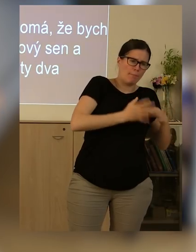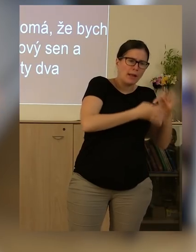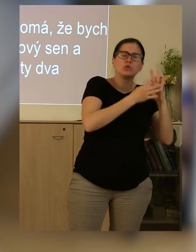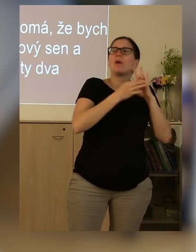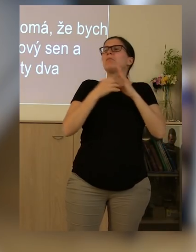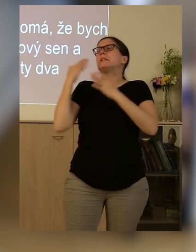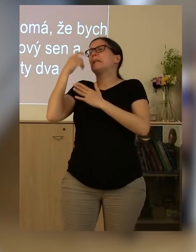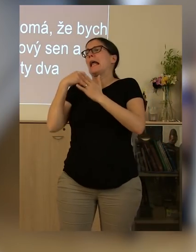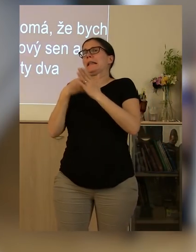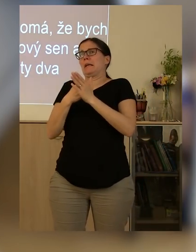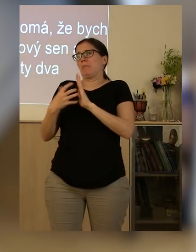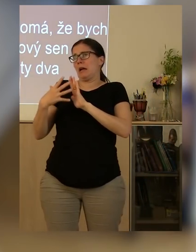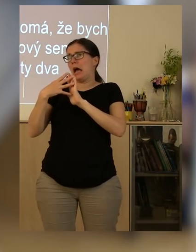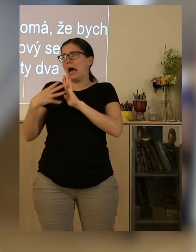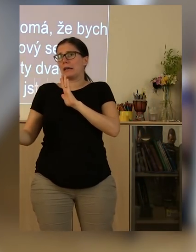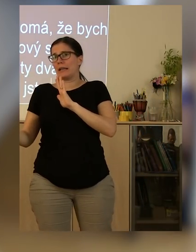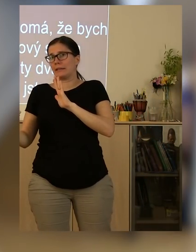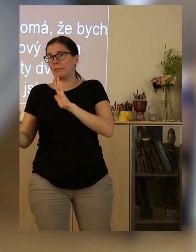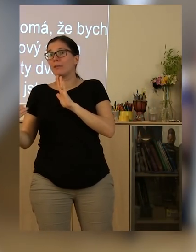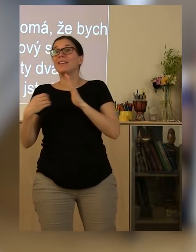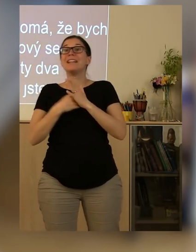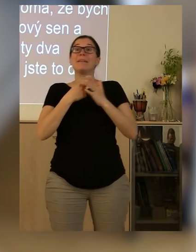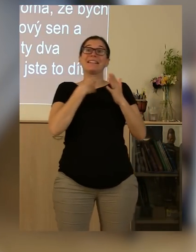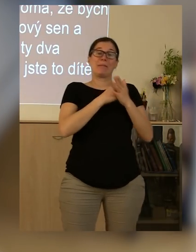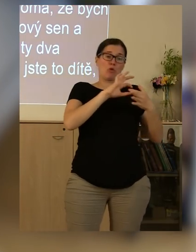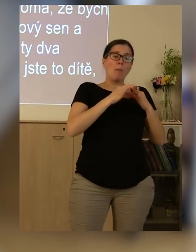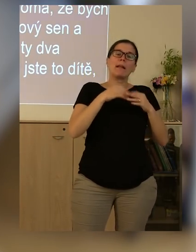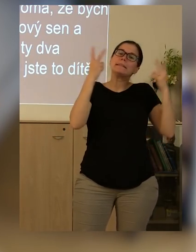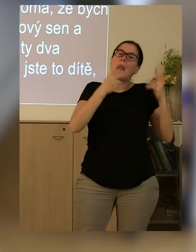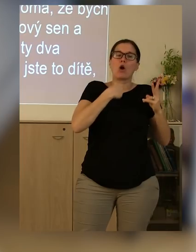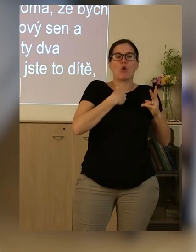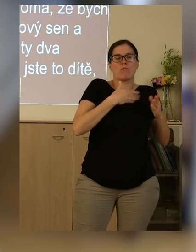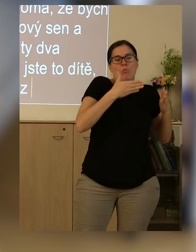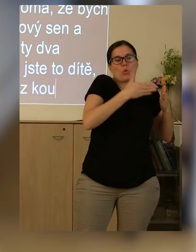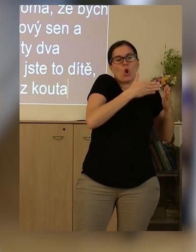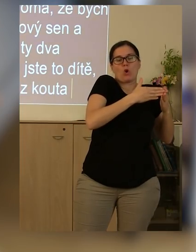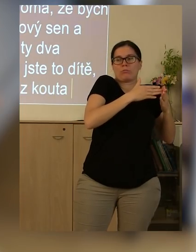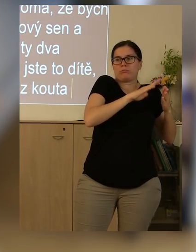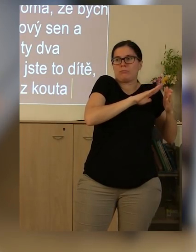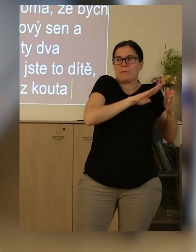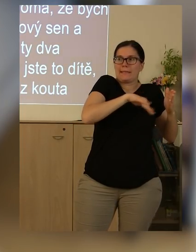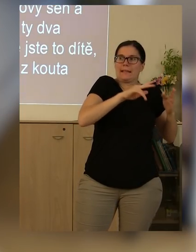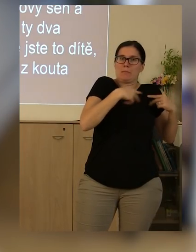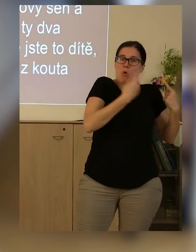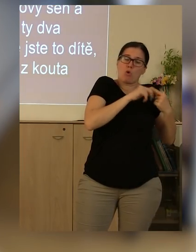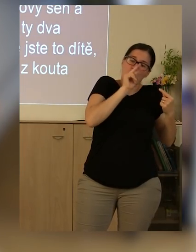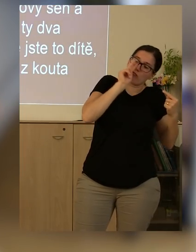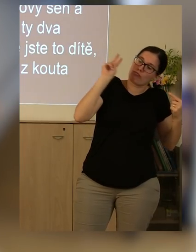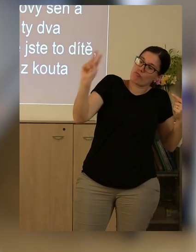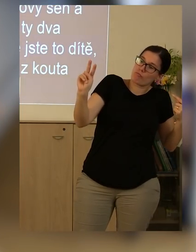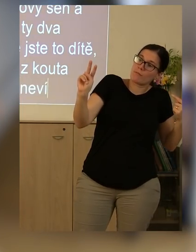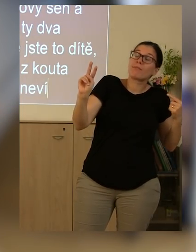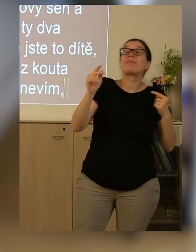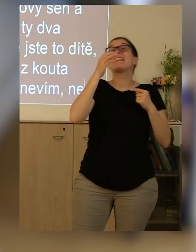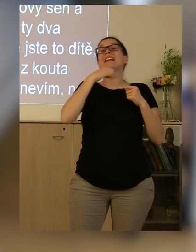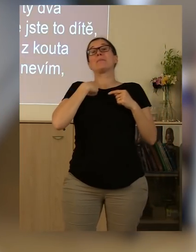vlastně jste to dítě, který se dívá na svět, spousta dětí lhové a pak teda můžete jít dospět. Tak já nevím, nejsem si jistá,